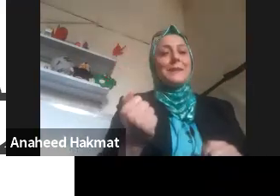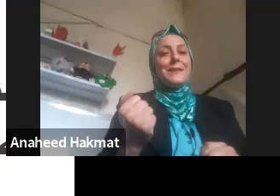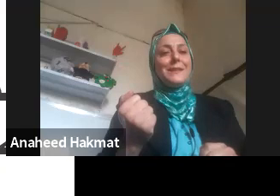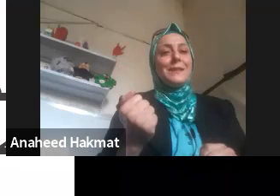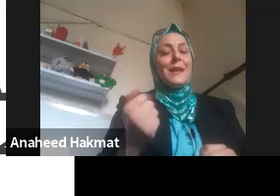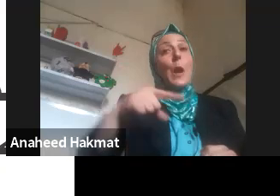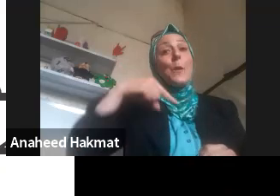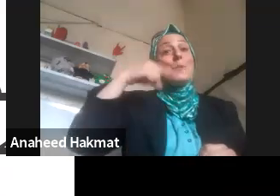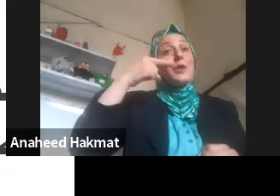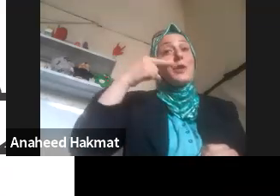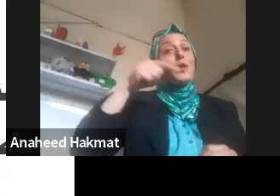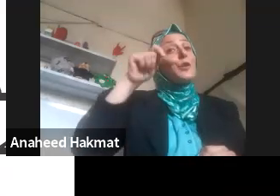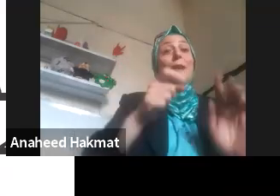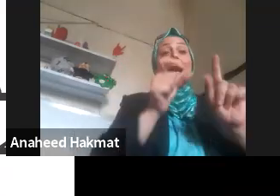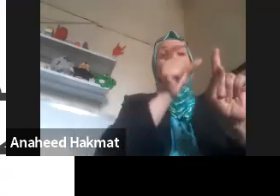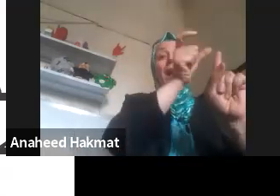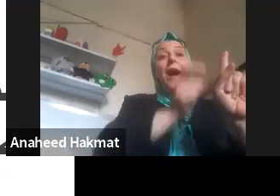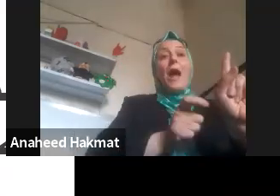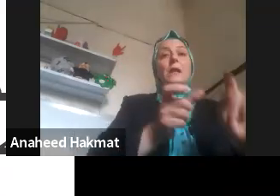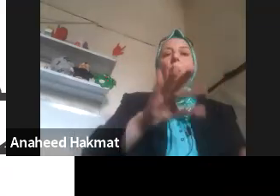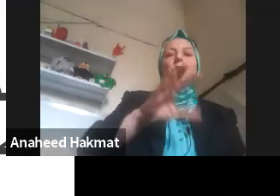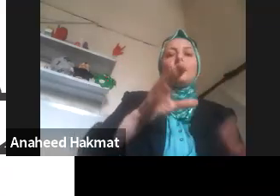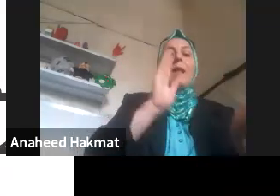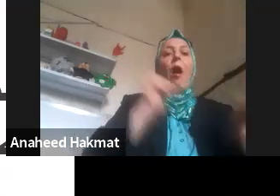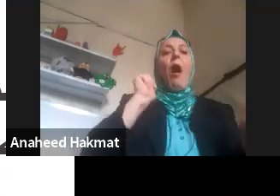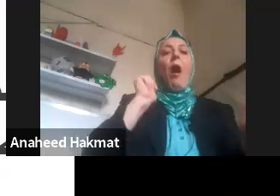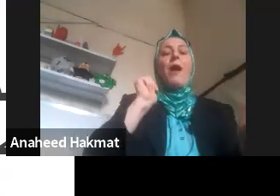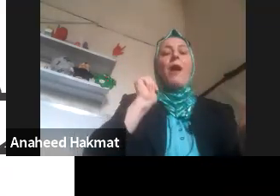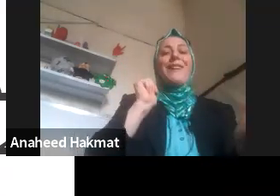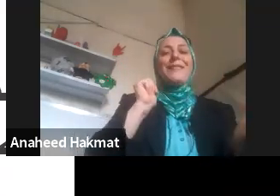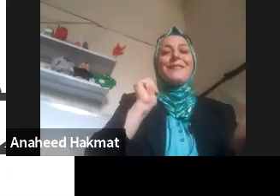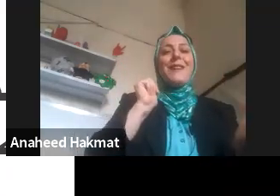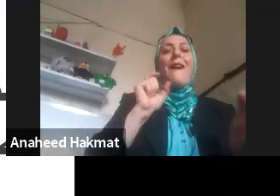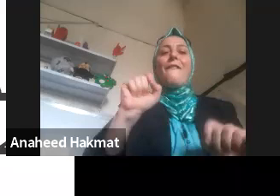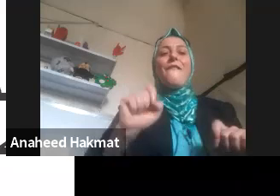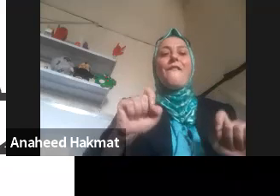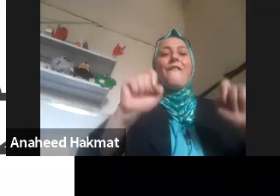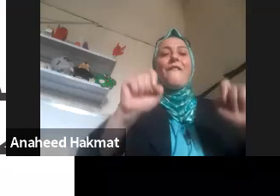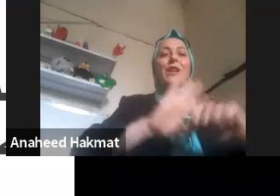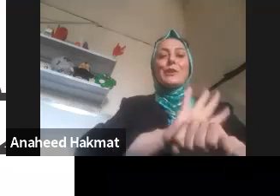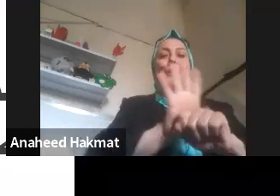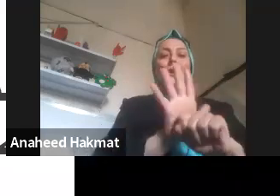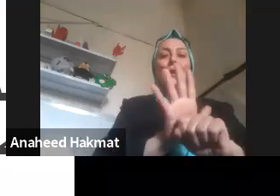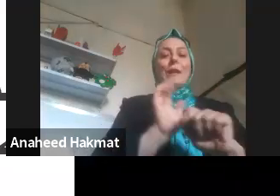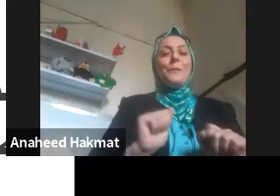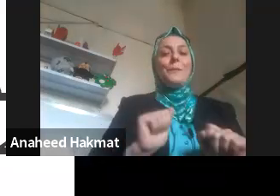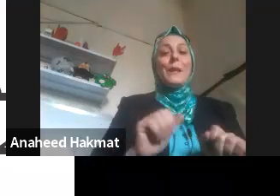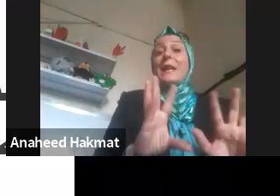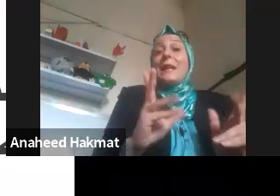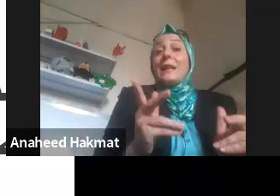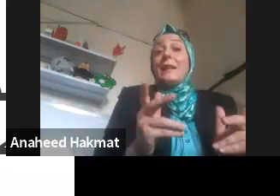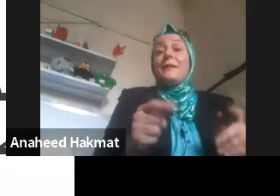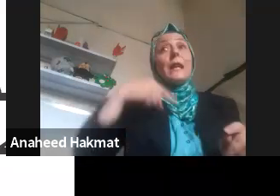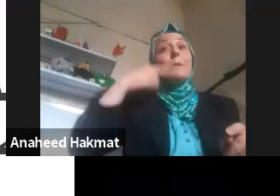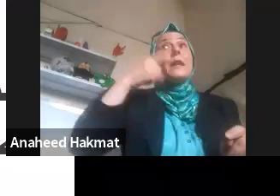فيها احتمال خطر الفيروس كوفيد-19، كيف بده يتم الإبلاغ، كيف بده يتم